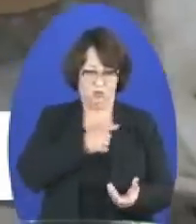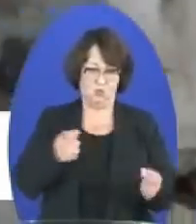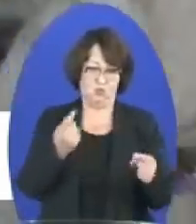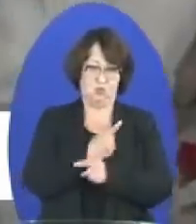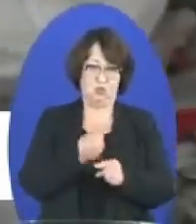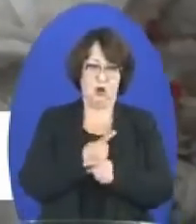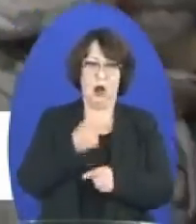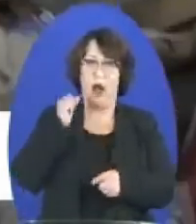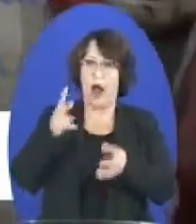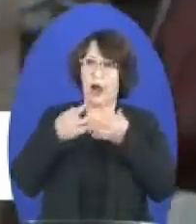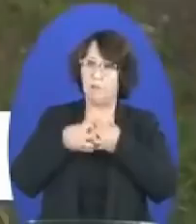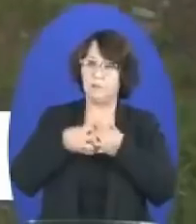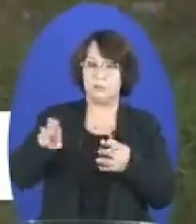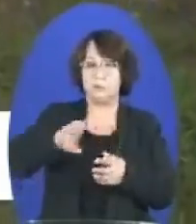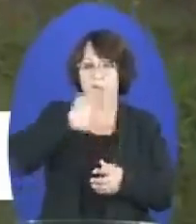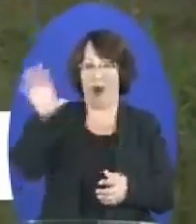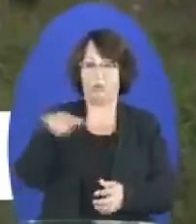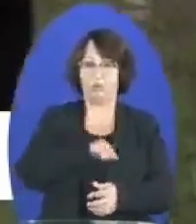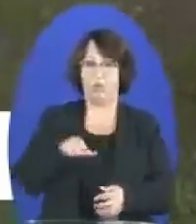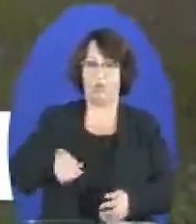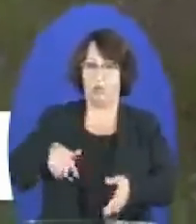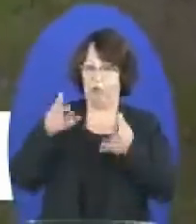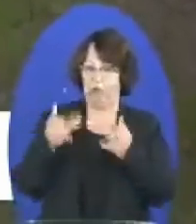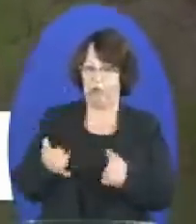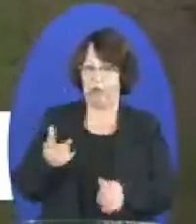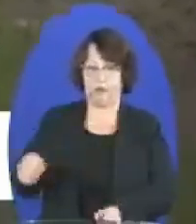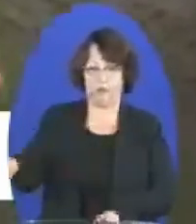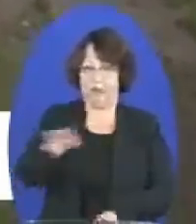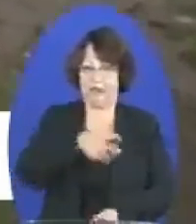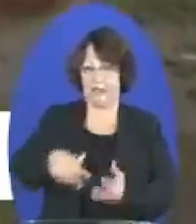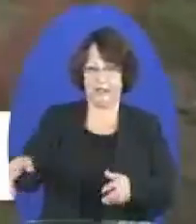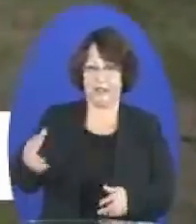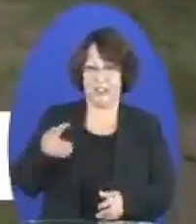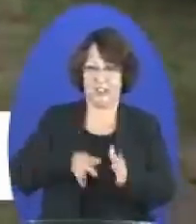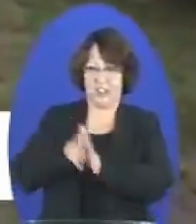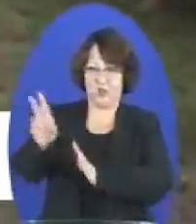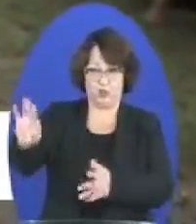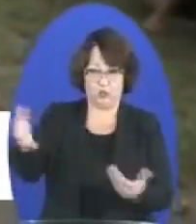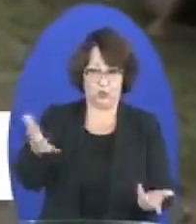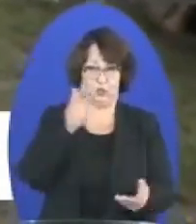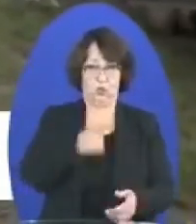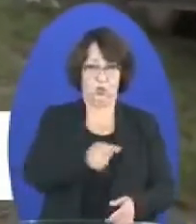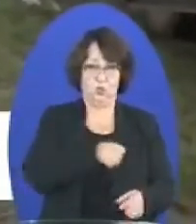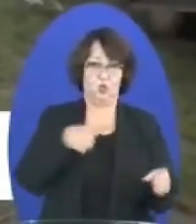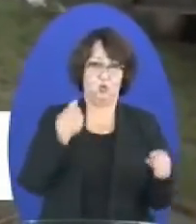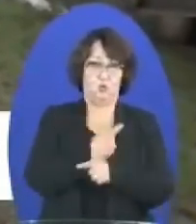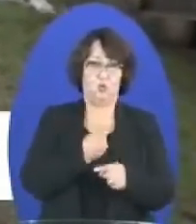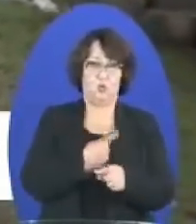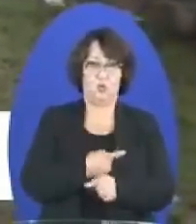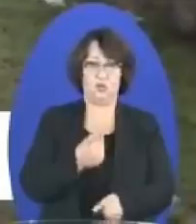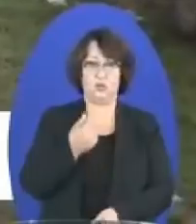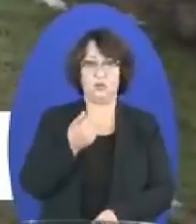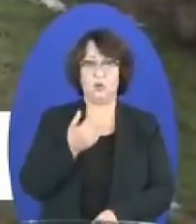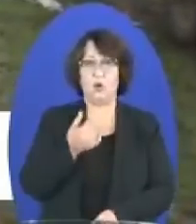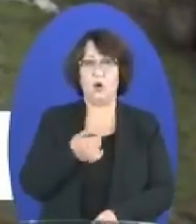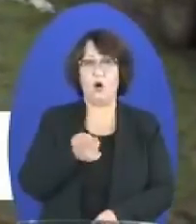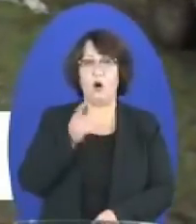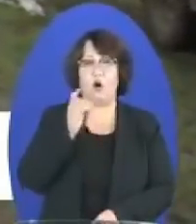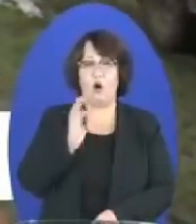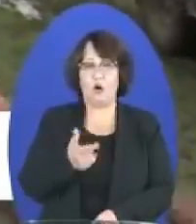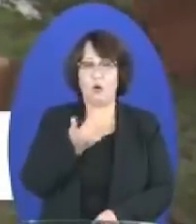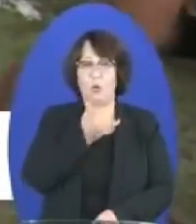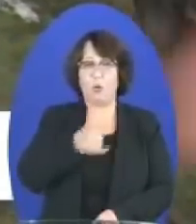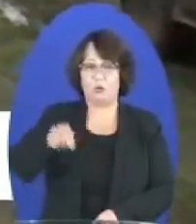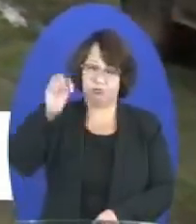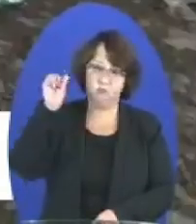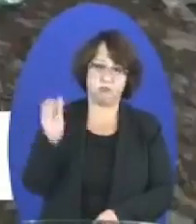амьтад өөрсдөө эдрийг хийнэ гэж байхгүй ш. Энэ том уутагч л одоо 40,000 төгрөг энэ нэг ундааны ч мөнгө хүрхгүй мөнгөөр ингээд бид нар хогны уутыг аваад яваал